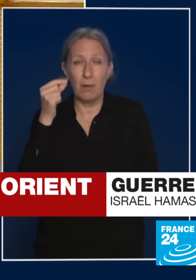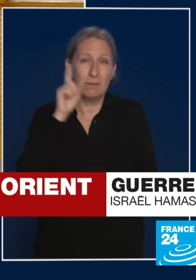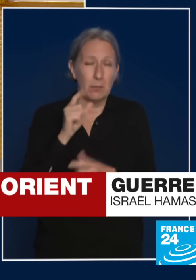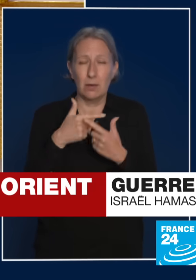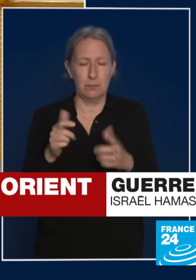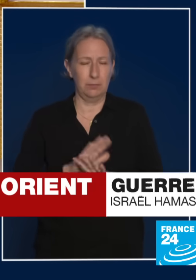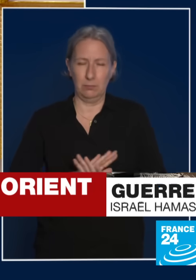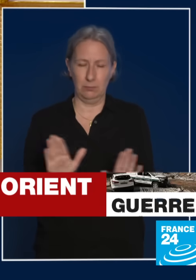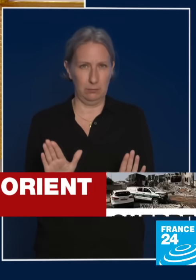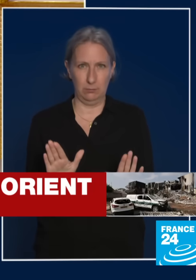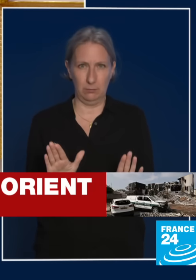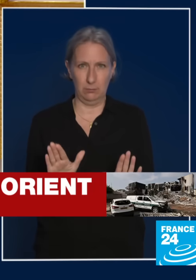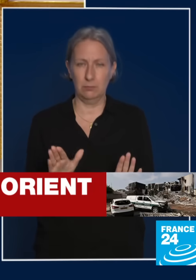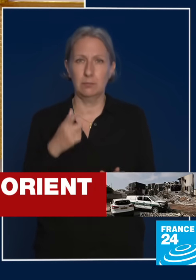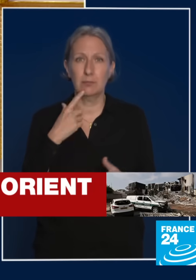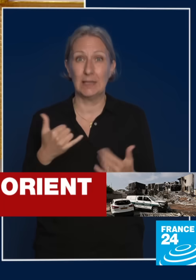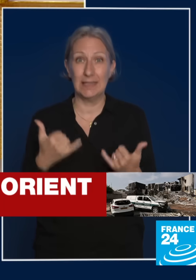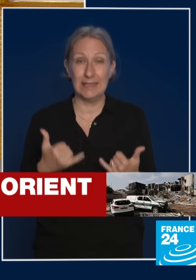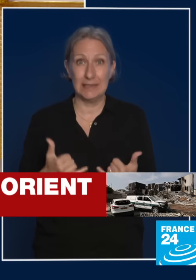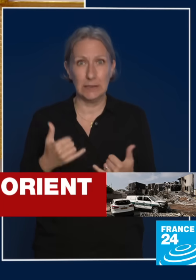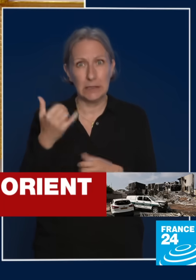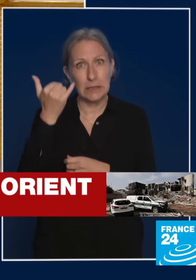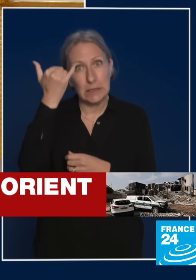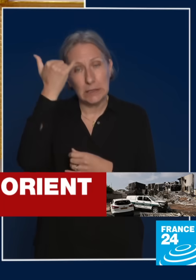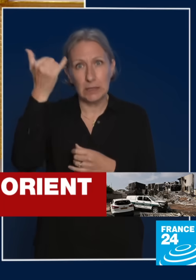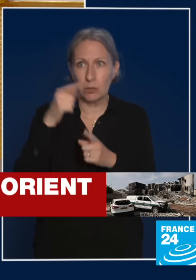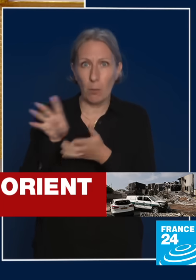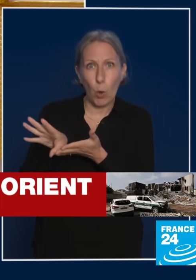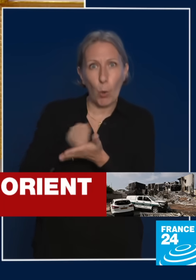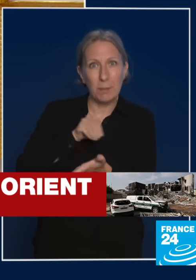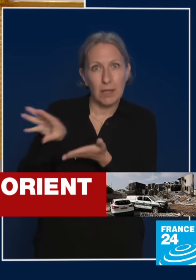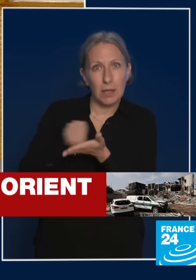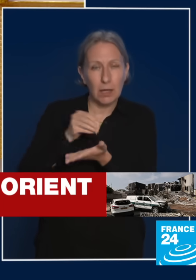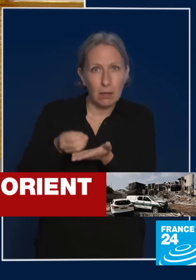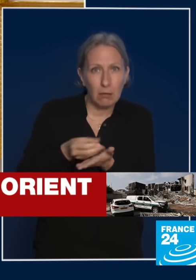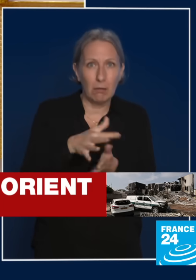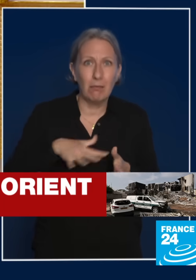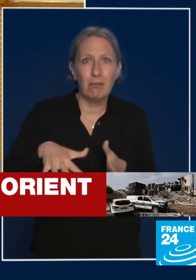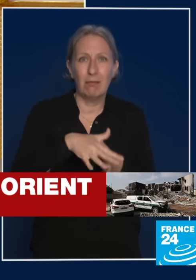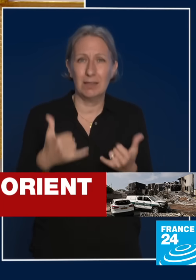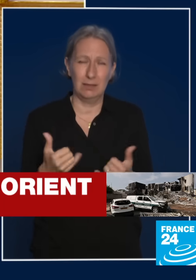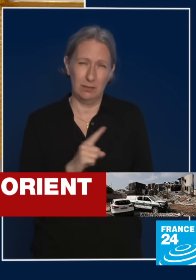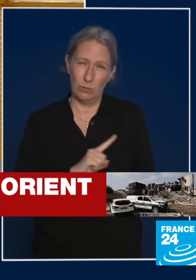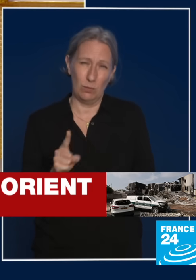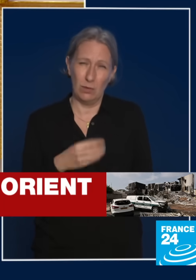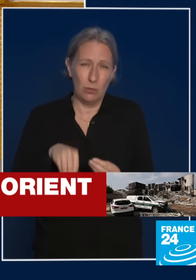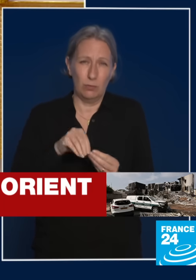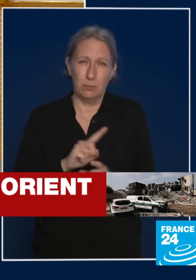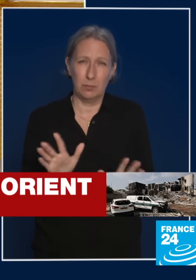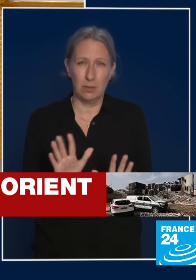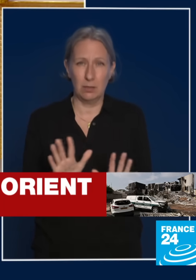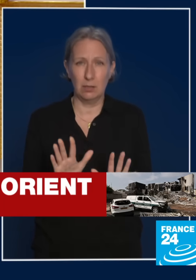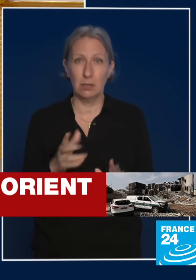chez nous des aventures idéologiques par imitation par projection n'ajoutons pas par illusion ou par